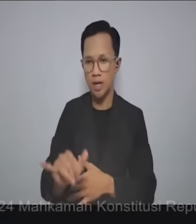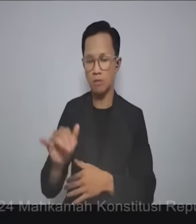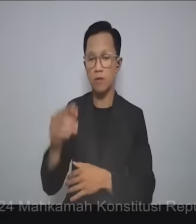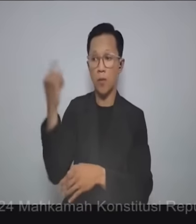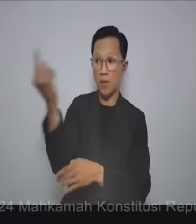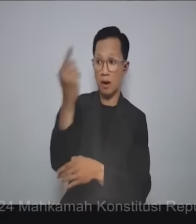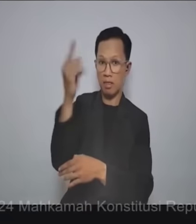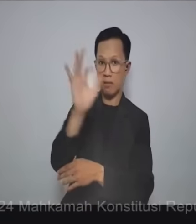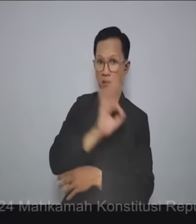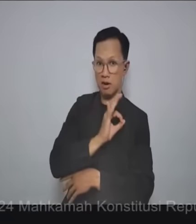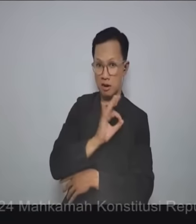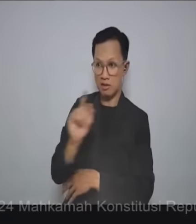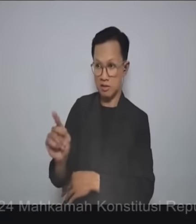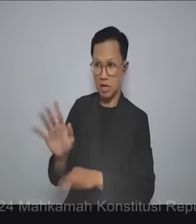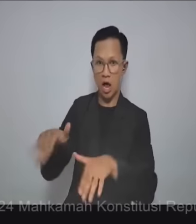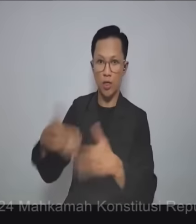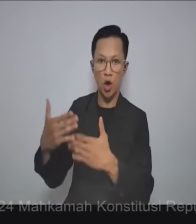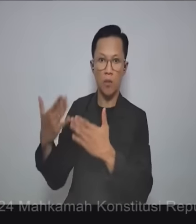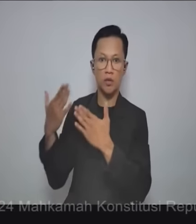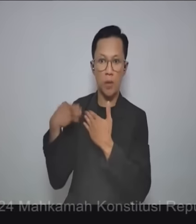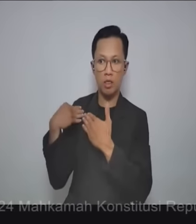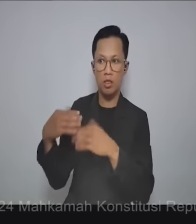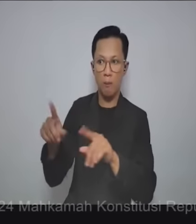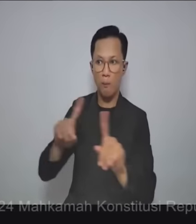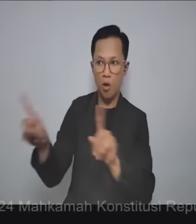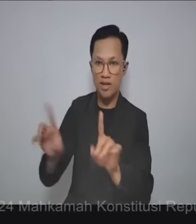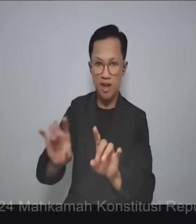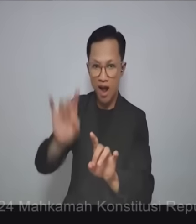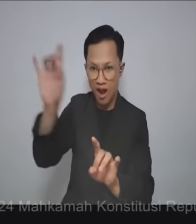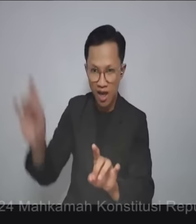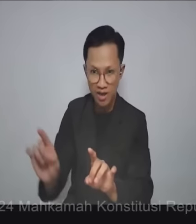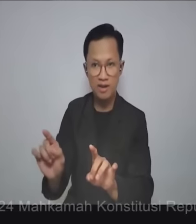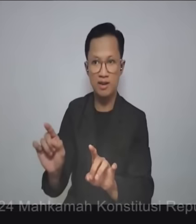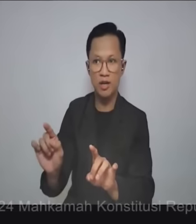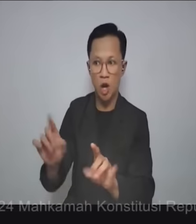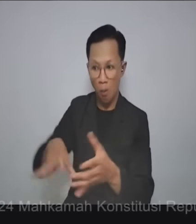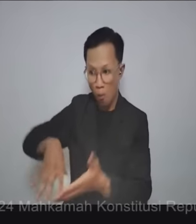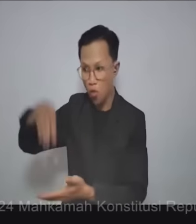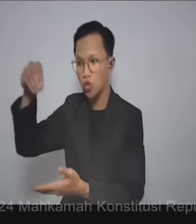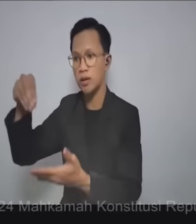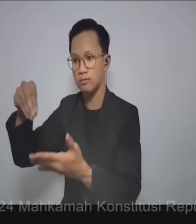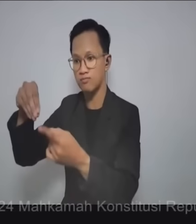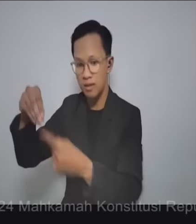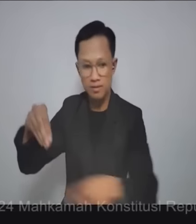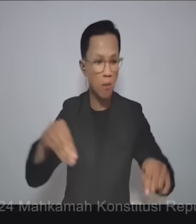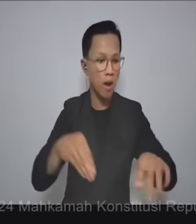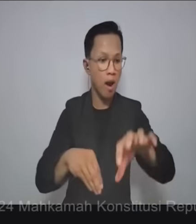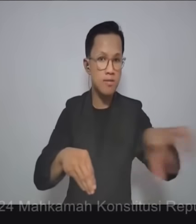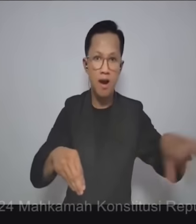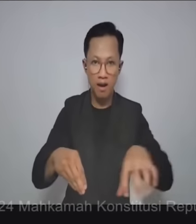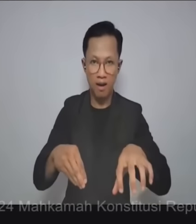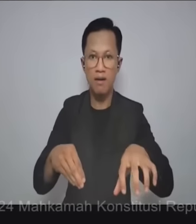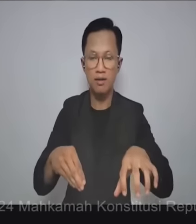dengan segenap struktur politik kementerian dan lembaga dari tingkat pusat hingga level daerah telah ber ak